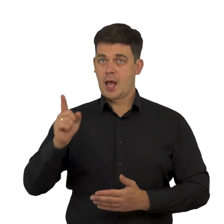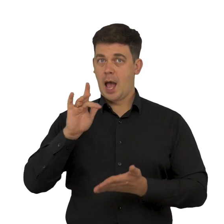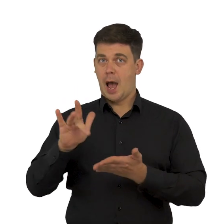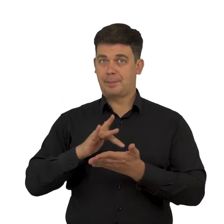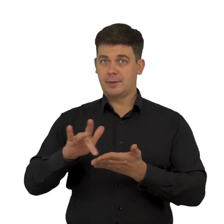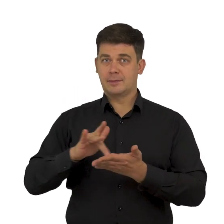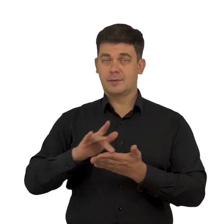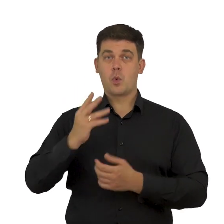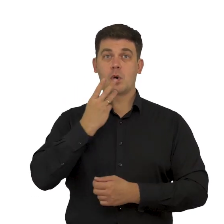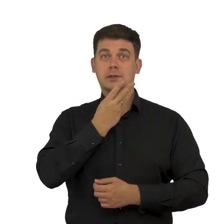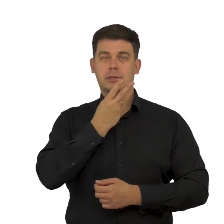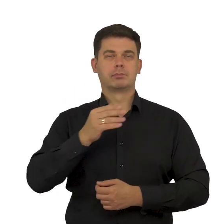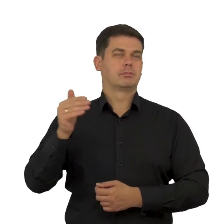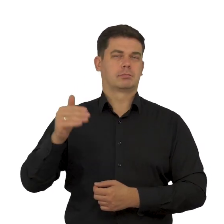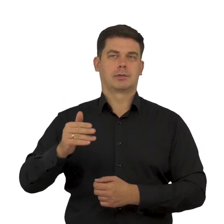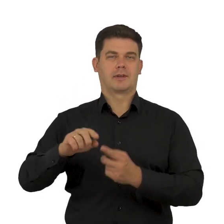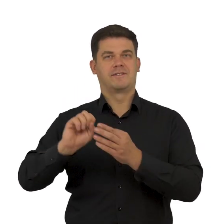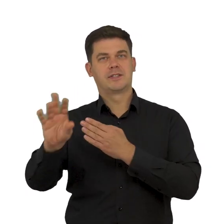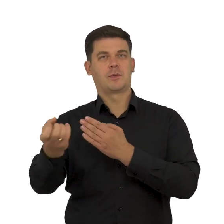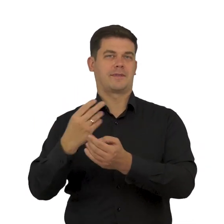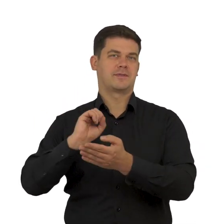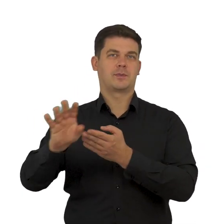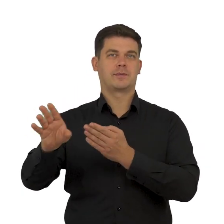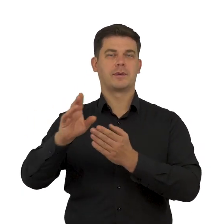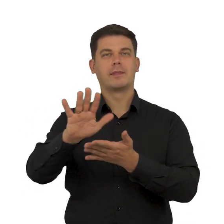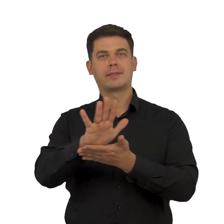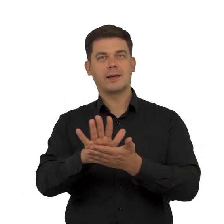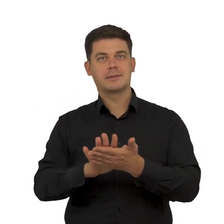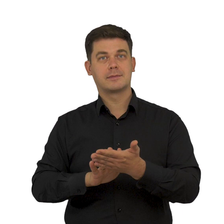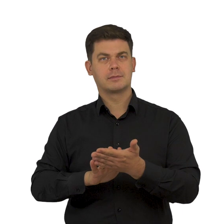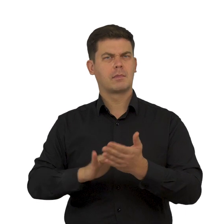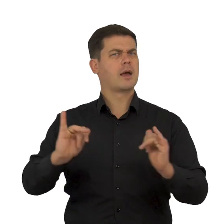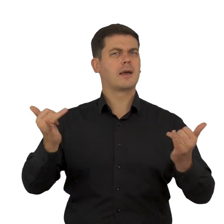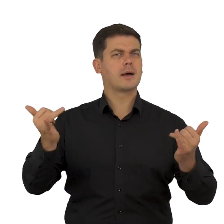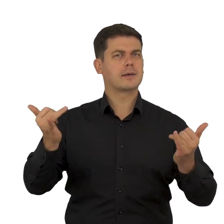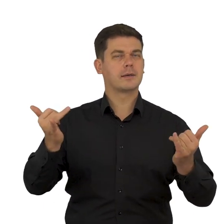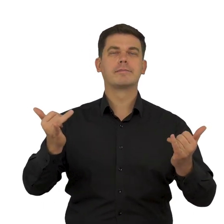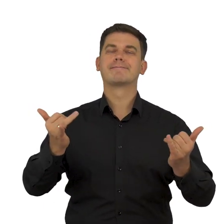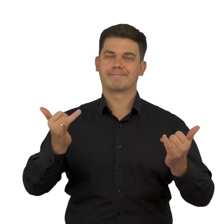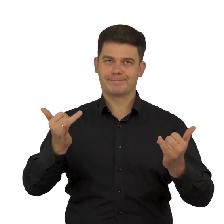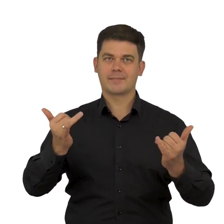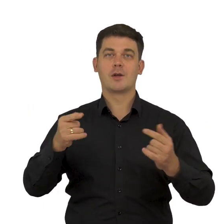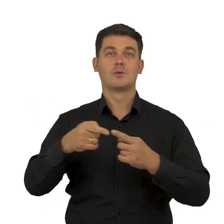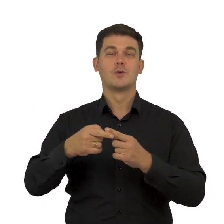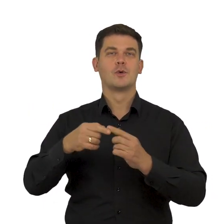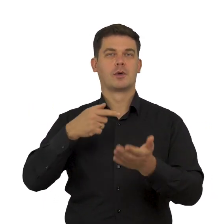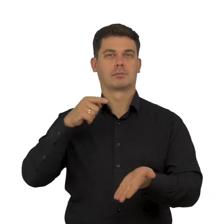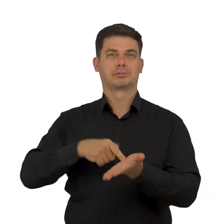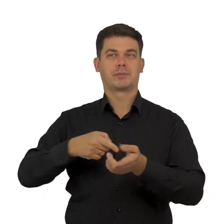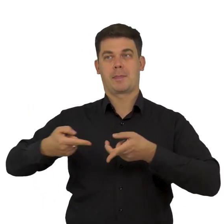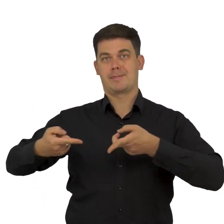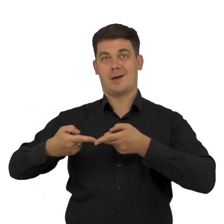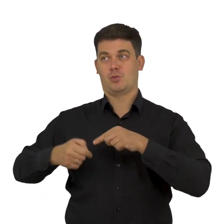Z aplikacji WhatsApp możemy wysyłać wiadomości tekstowe. Aby to zrobić, dotykamy ikony wiadomości